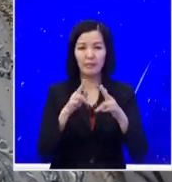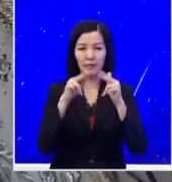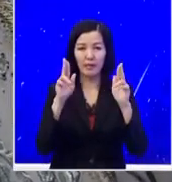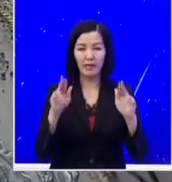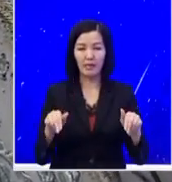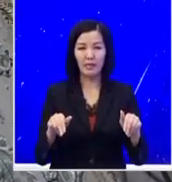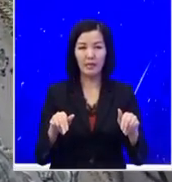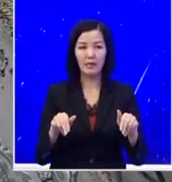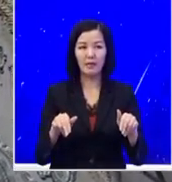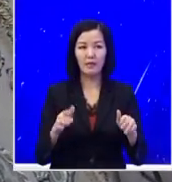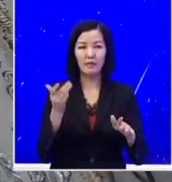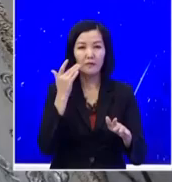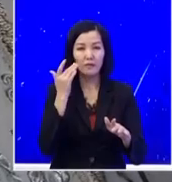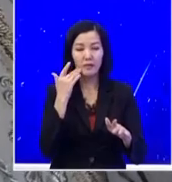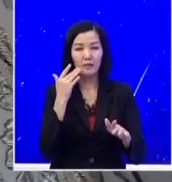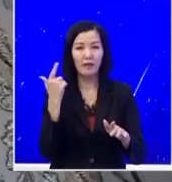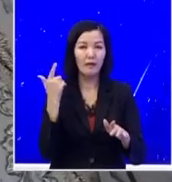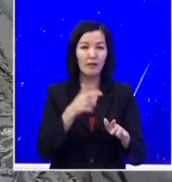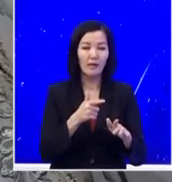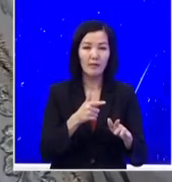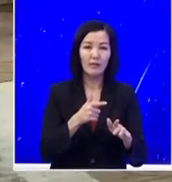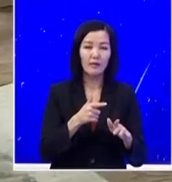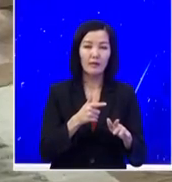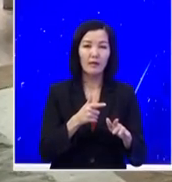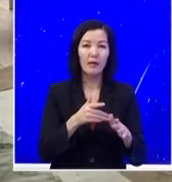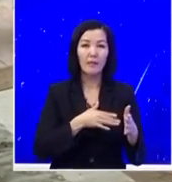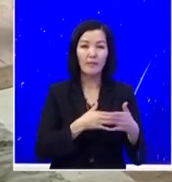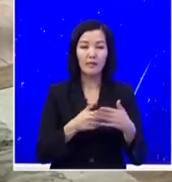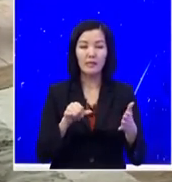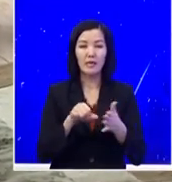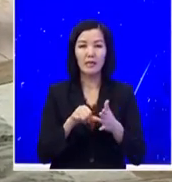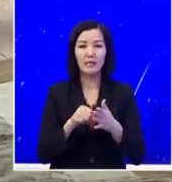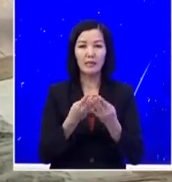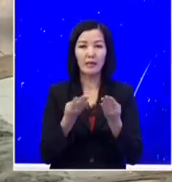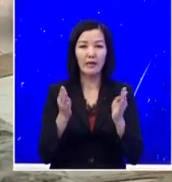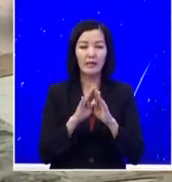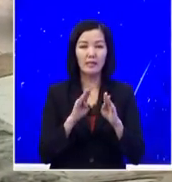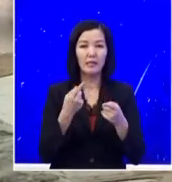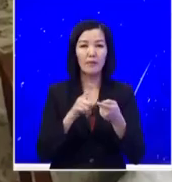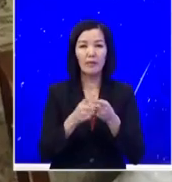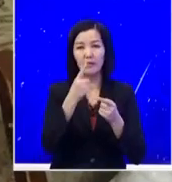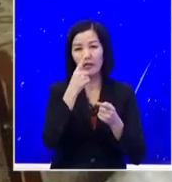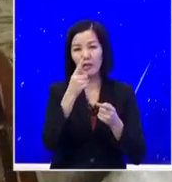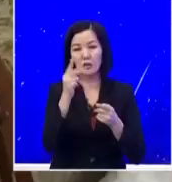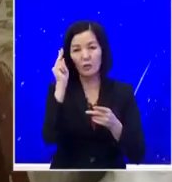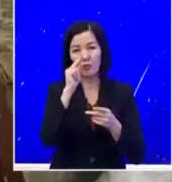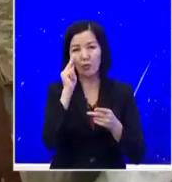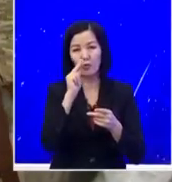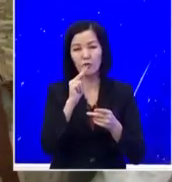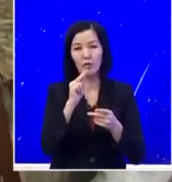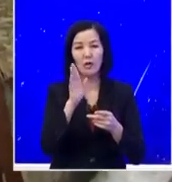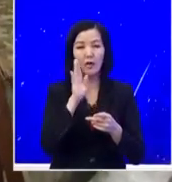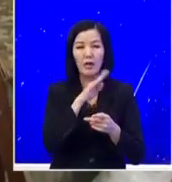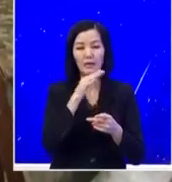да, еш уақытта грамотасыз үйге келмейді. Пандемияға байланысты қашықтықтан оқыту жүйесін ата-аналар